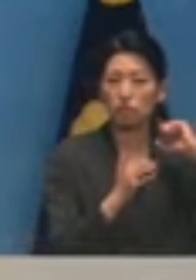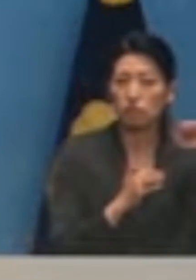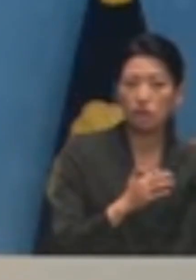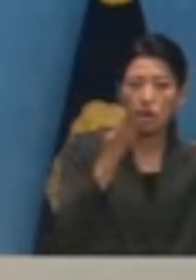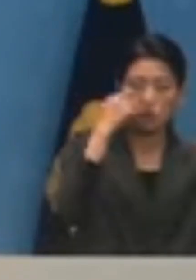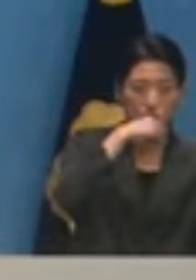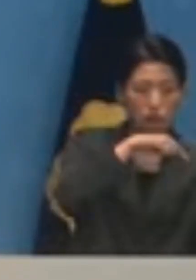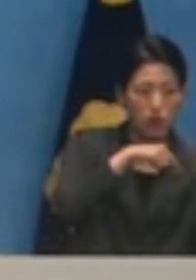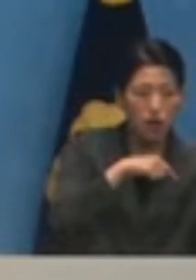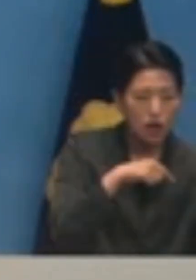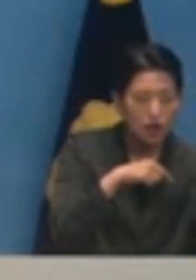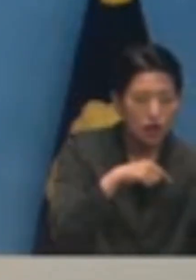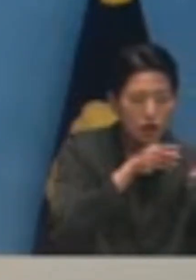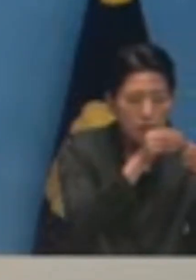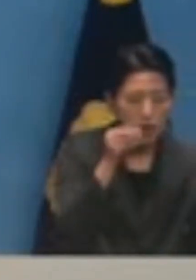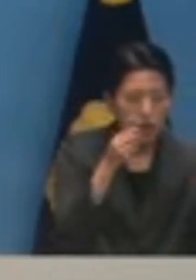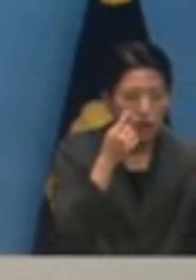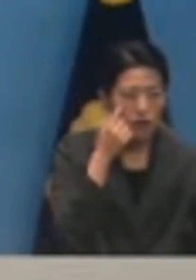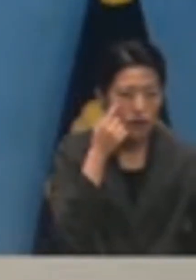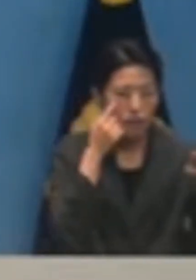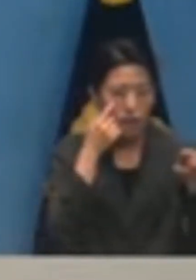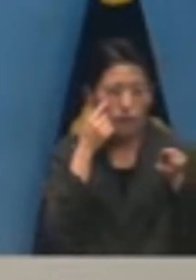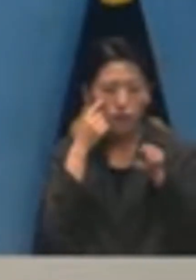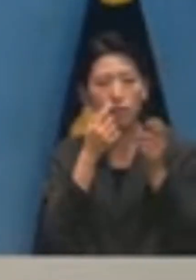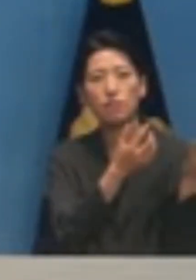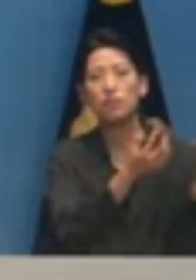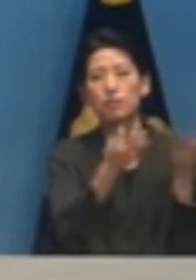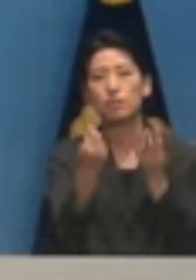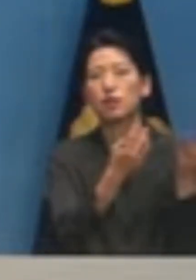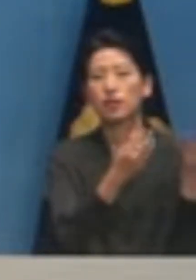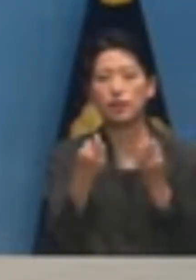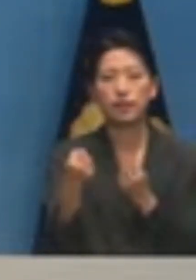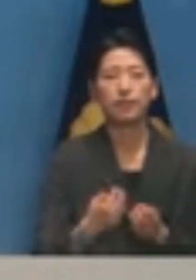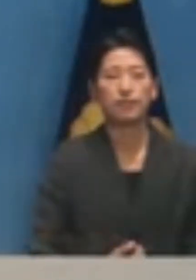학교에서 비일비재하게 일어나는 일이라고 의견을 덧붙였습니다.